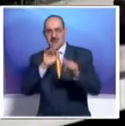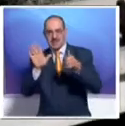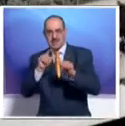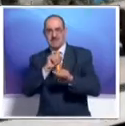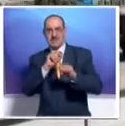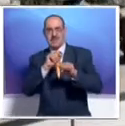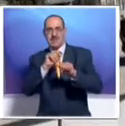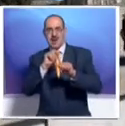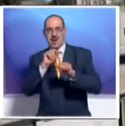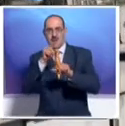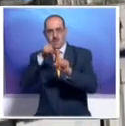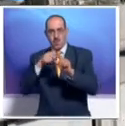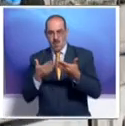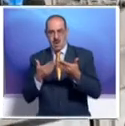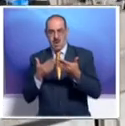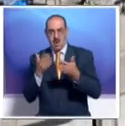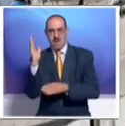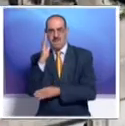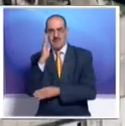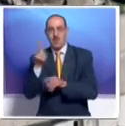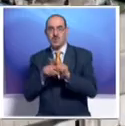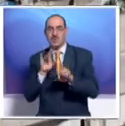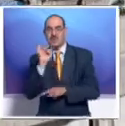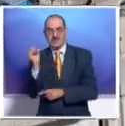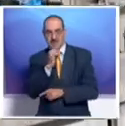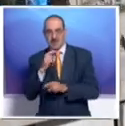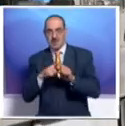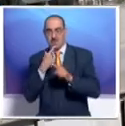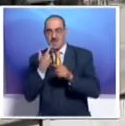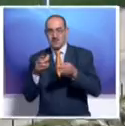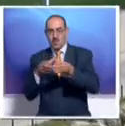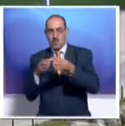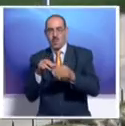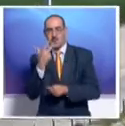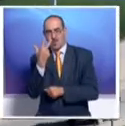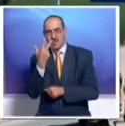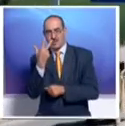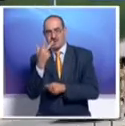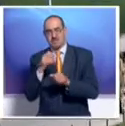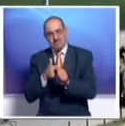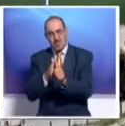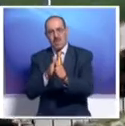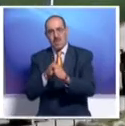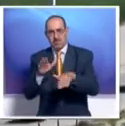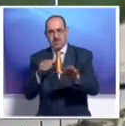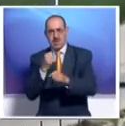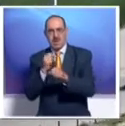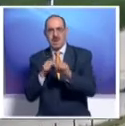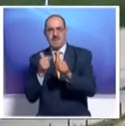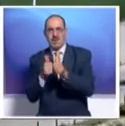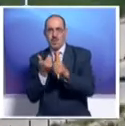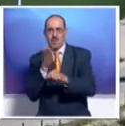25 و26 من الشهر الجاري. هذا ويشار إلى أن الدول الثلاثة الضامنة لهذا المسار بالإضافة إلى ممثلين